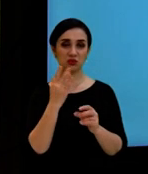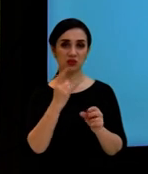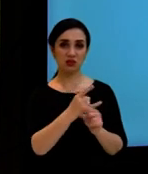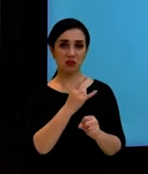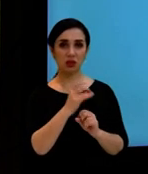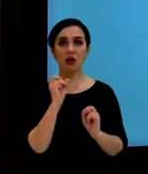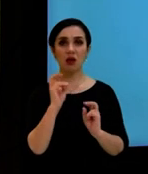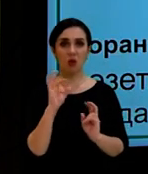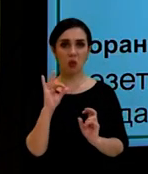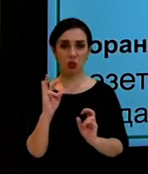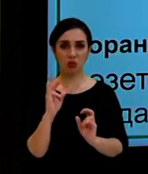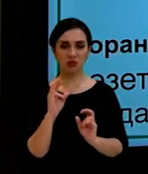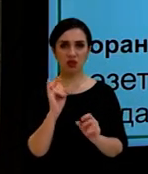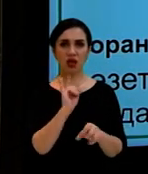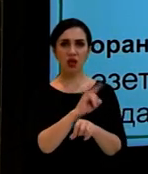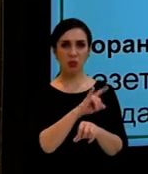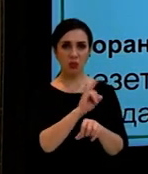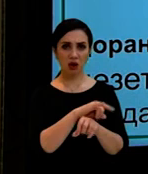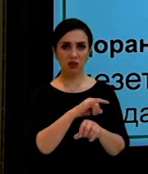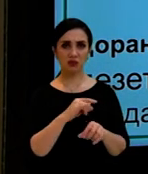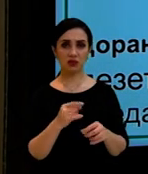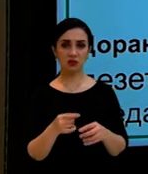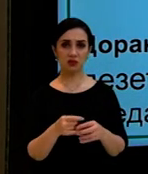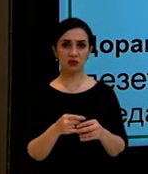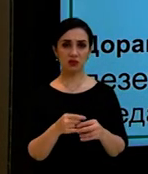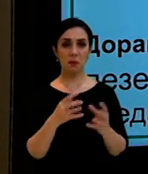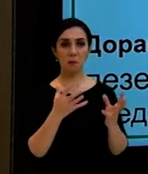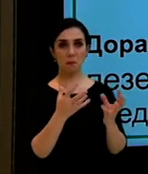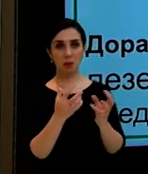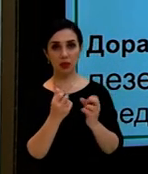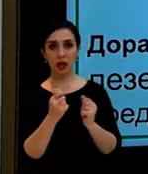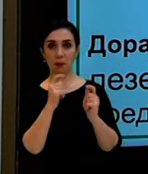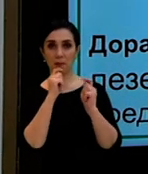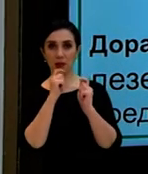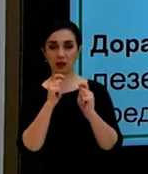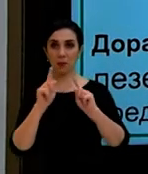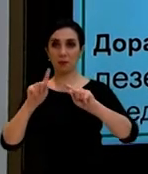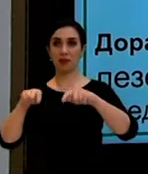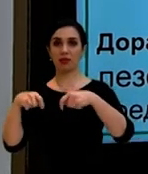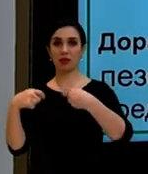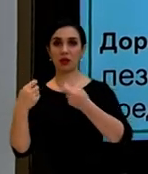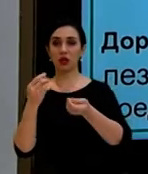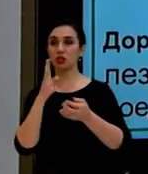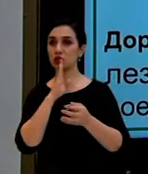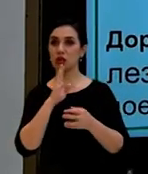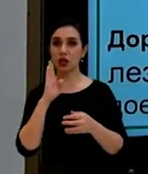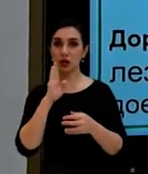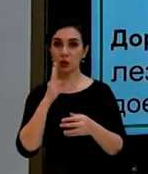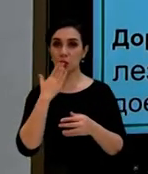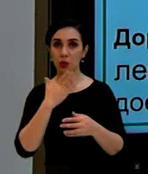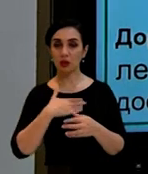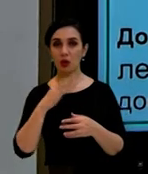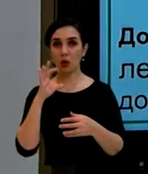как он его обманывал брал подарки передавал его любимой женщине